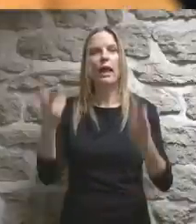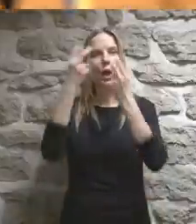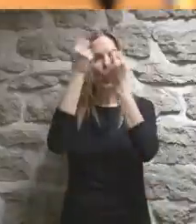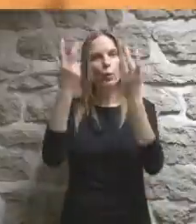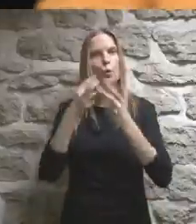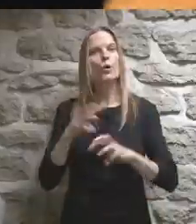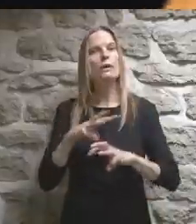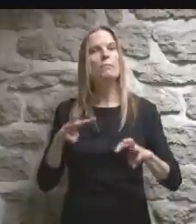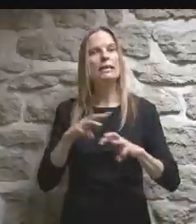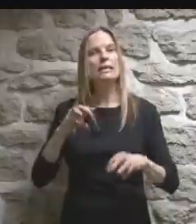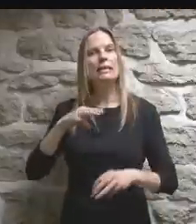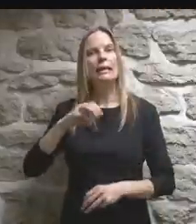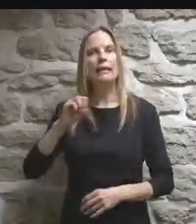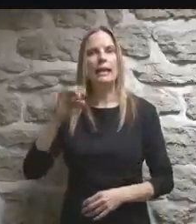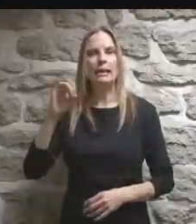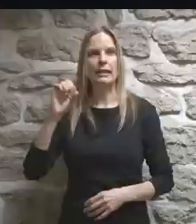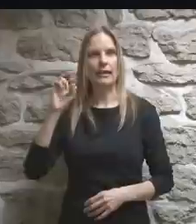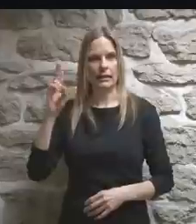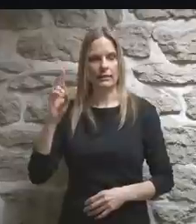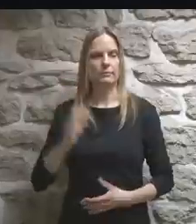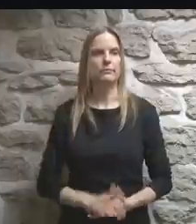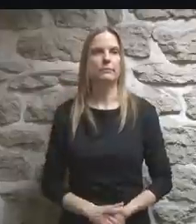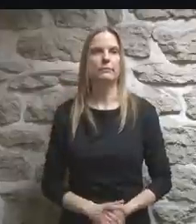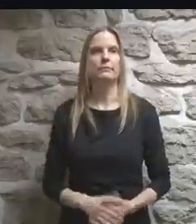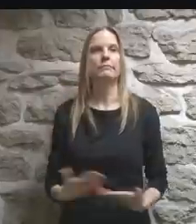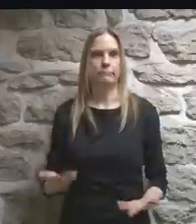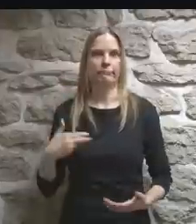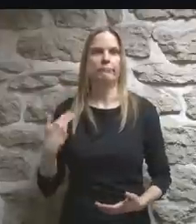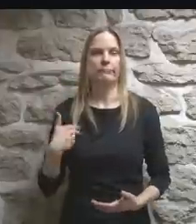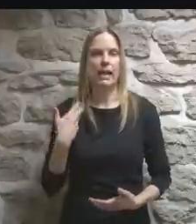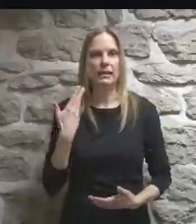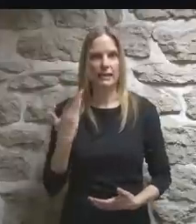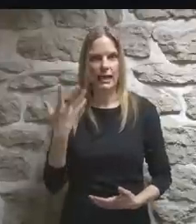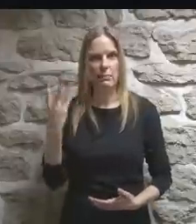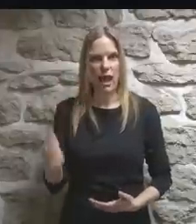Kultuuriminister Tiit Terek, palun. Jaa, tere päevast.